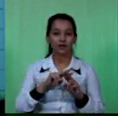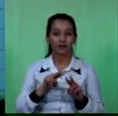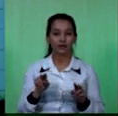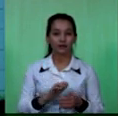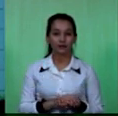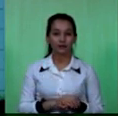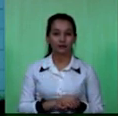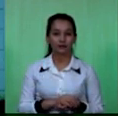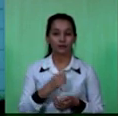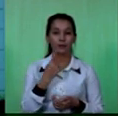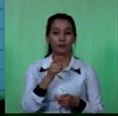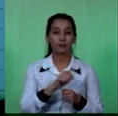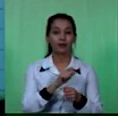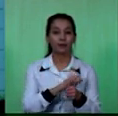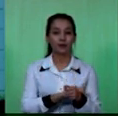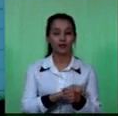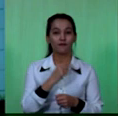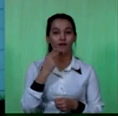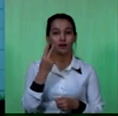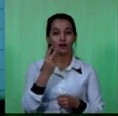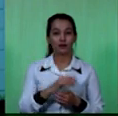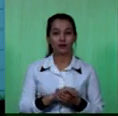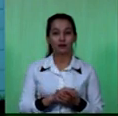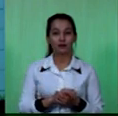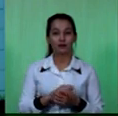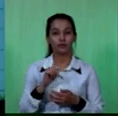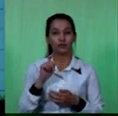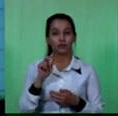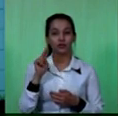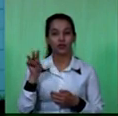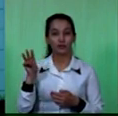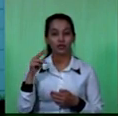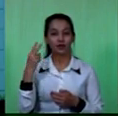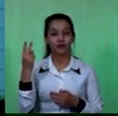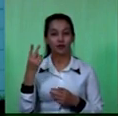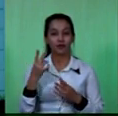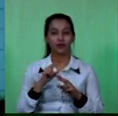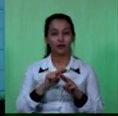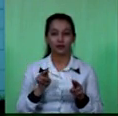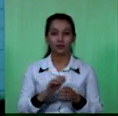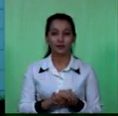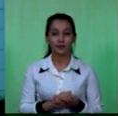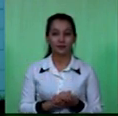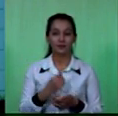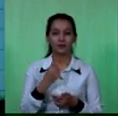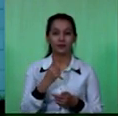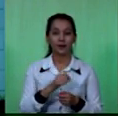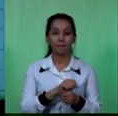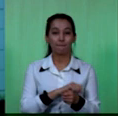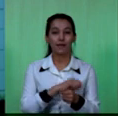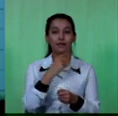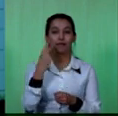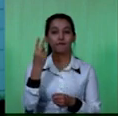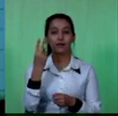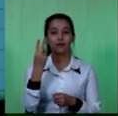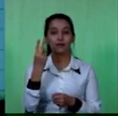kvadratga teng. 1 metr kvadratimiz 100 desimetr kvadratga teng. 1 metr